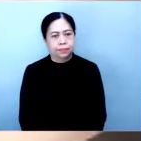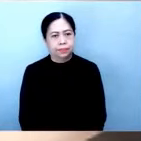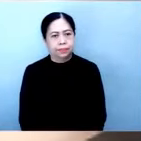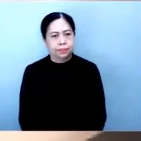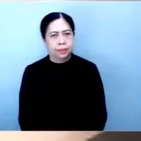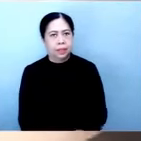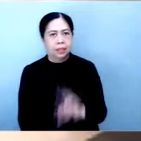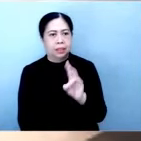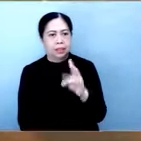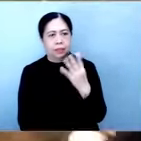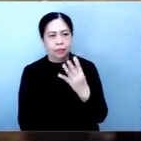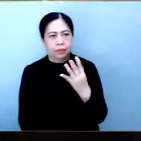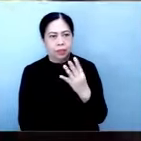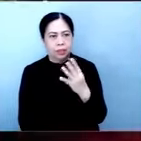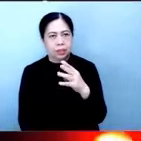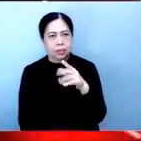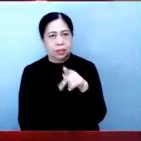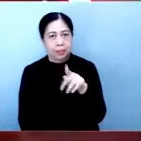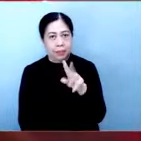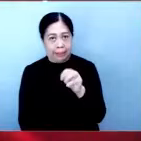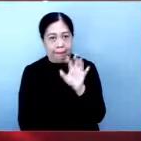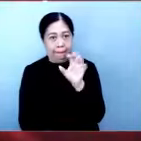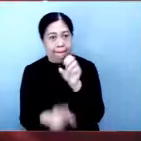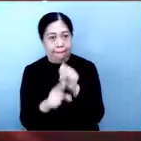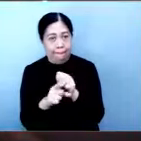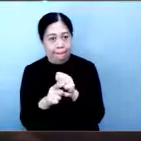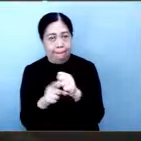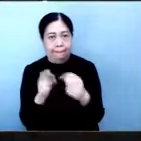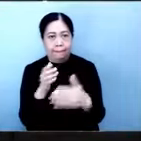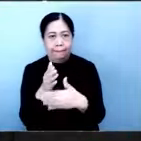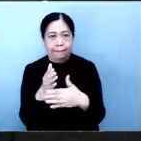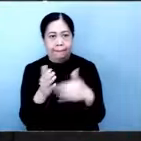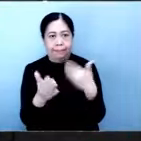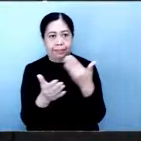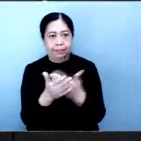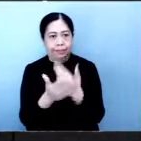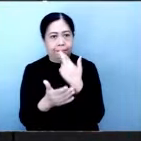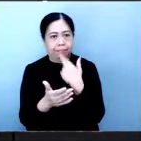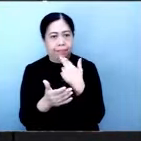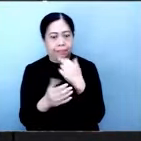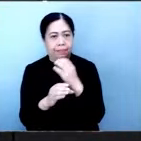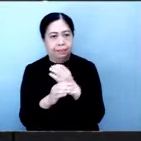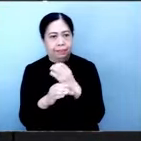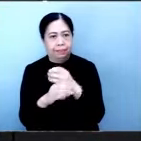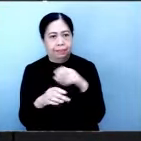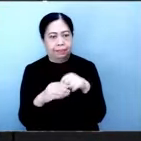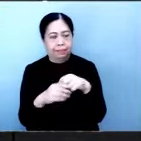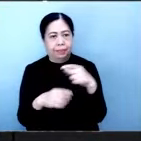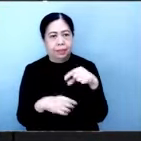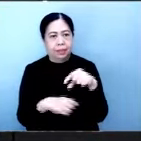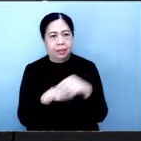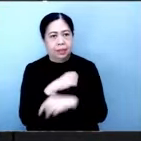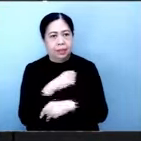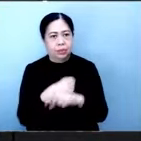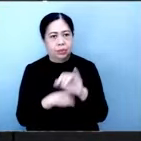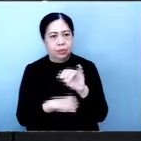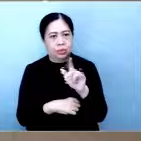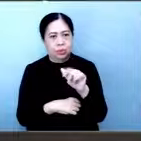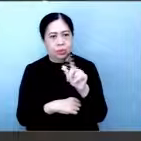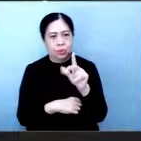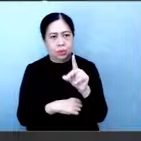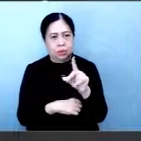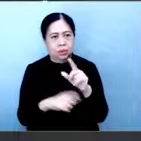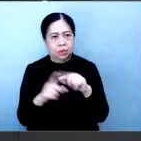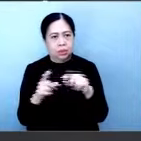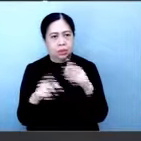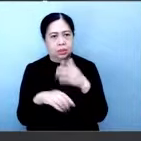7:14 ng gabi nang mahagip sa CCTV ang pagdaan ng pulang kotseng ito sa kalye ng Mulanay, Quezon noong January 31. Makalipas ang